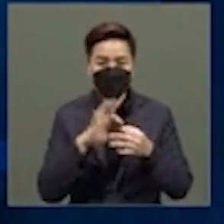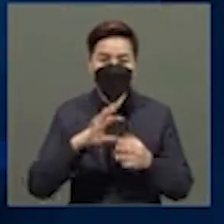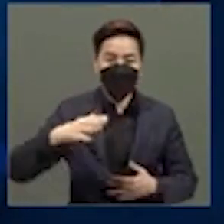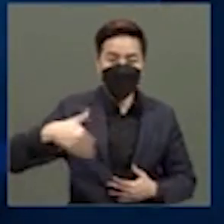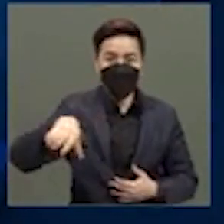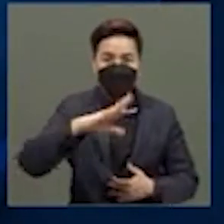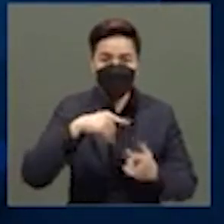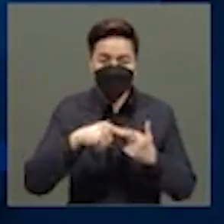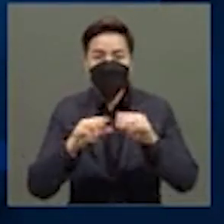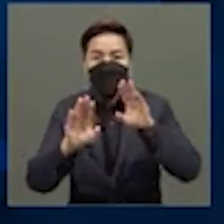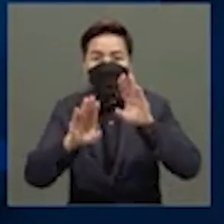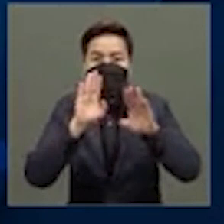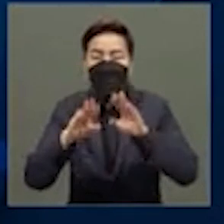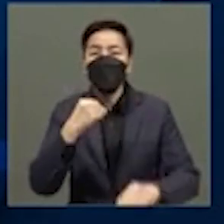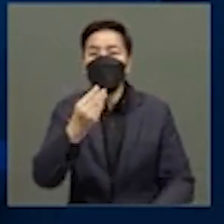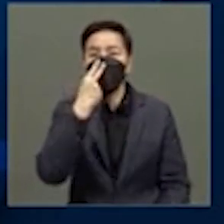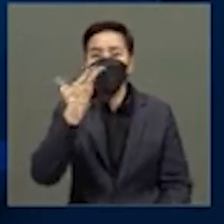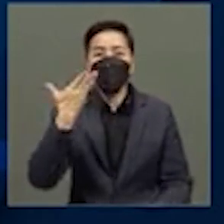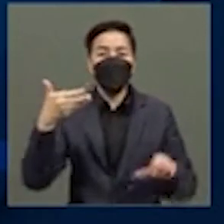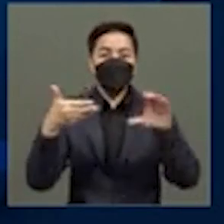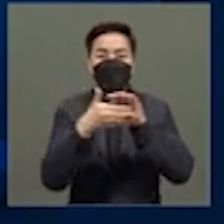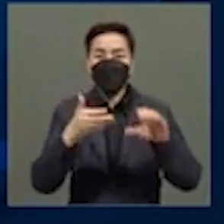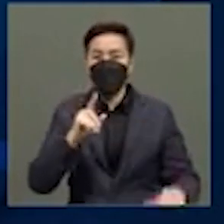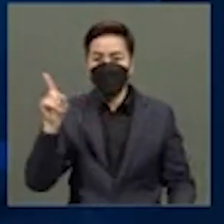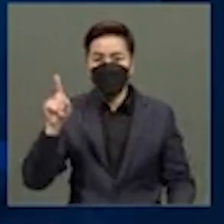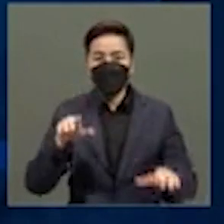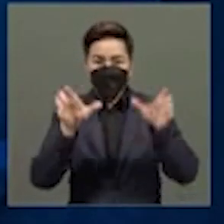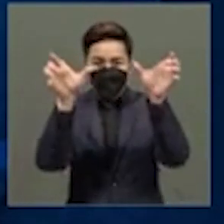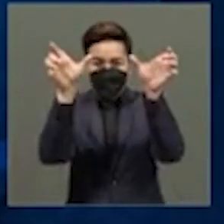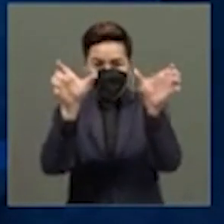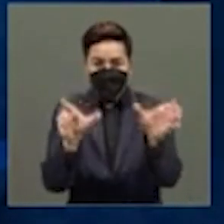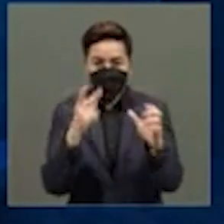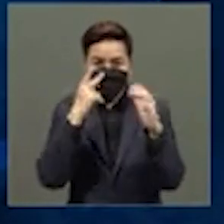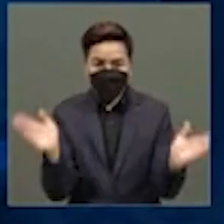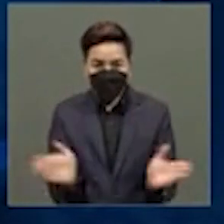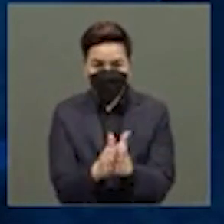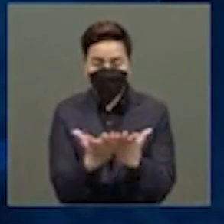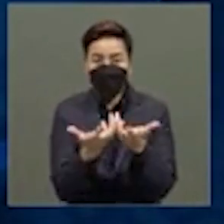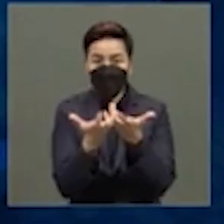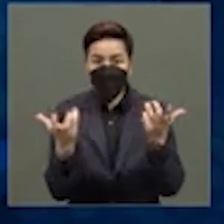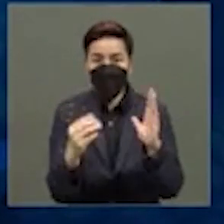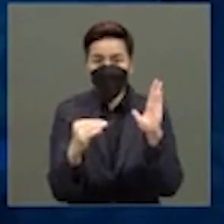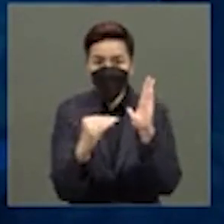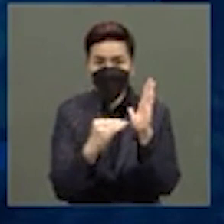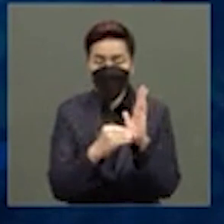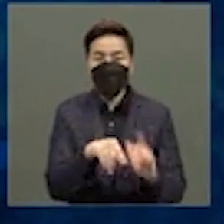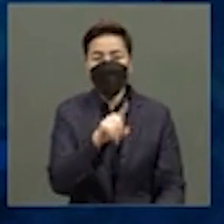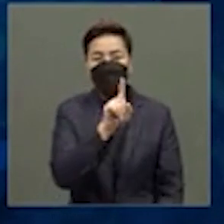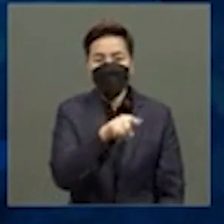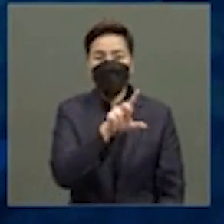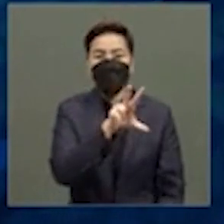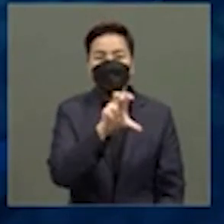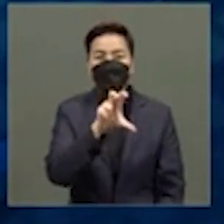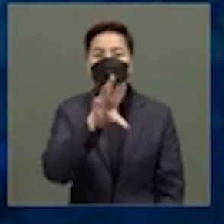ที่จะเปรียบเทียบให้เห็นในสไลด์ถัดไปก็คือตัวเลขรวมค่ะเมื่อแยกกทม 1,356 นะคะ